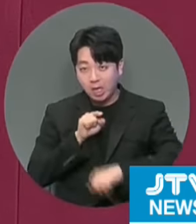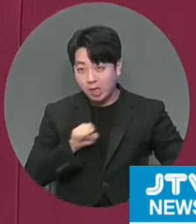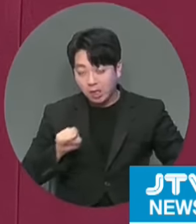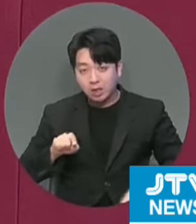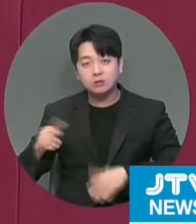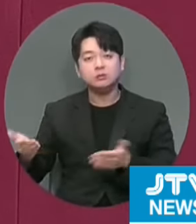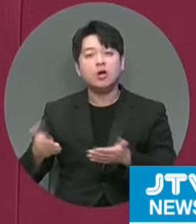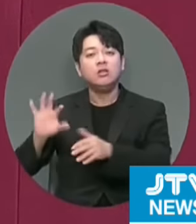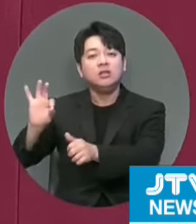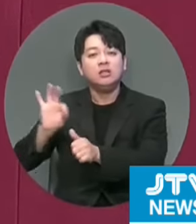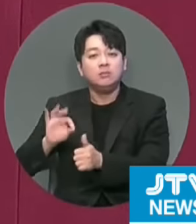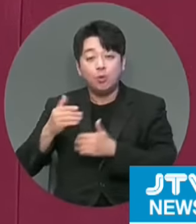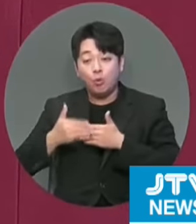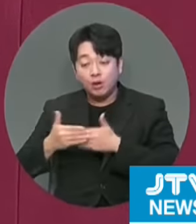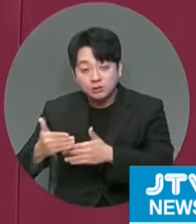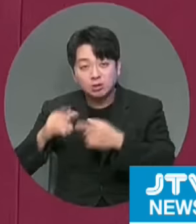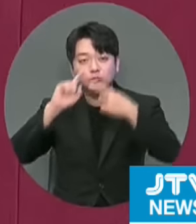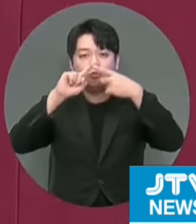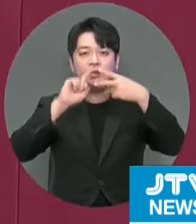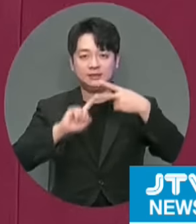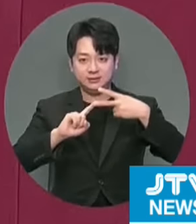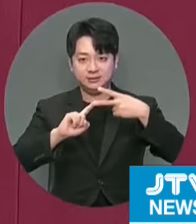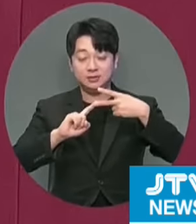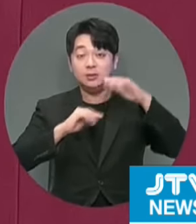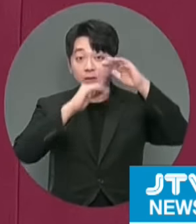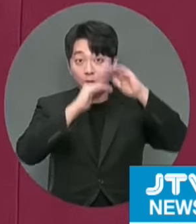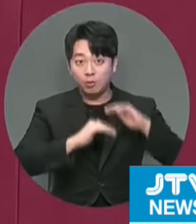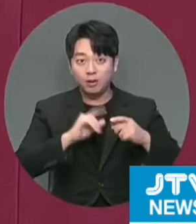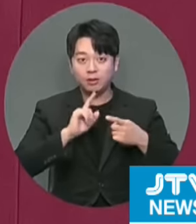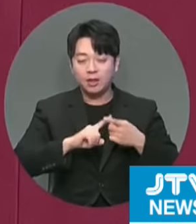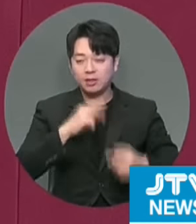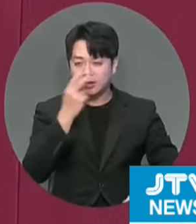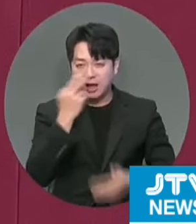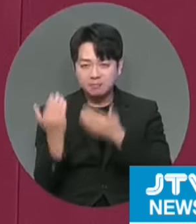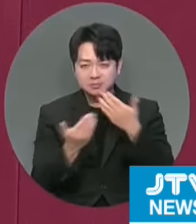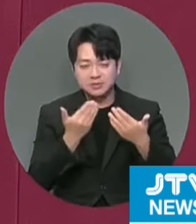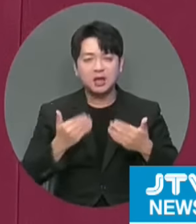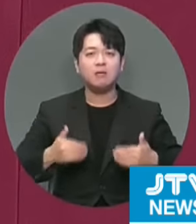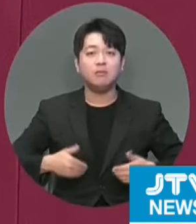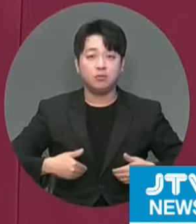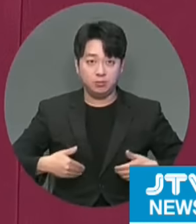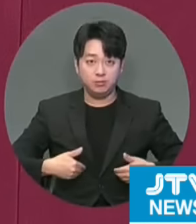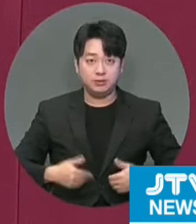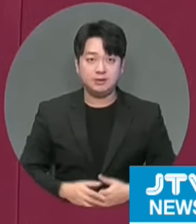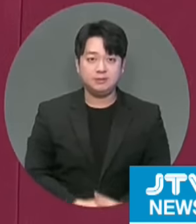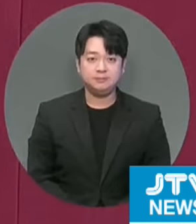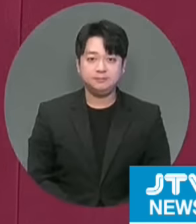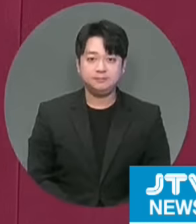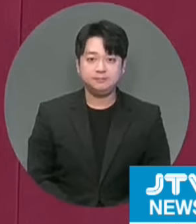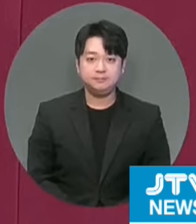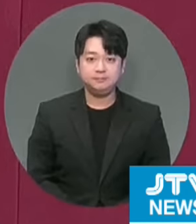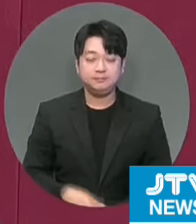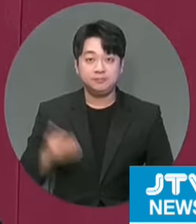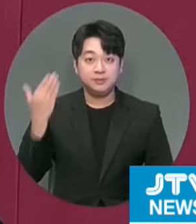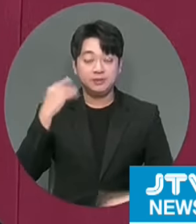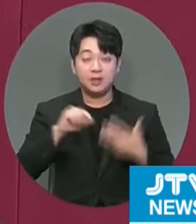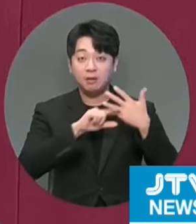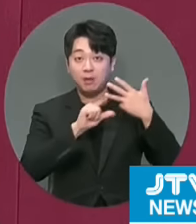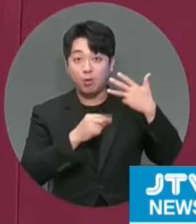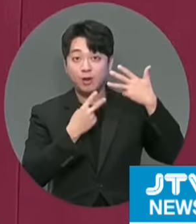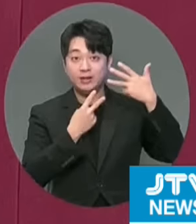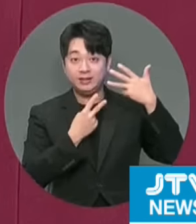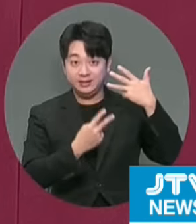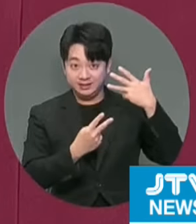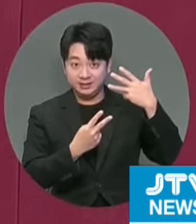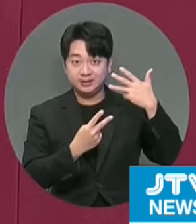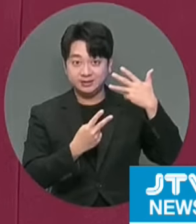선거방송심의위원 선임 과정 두 사안에 대한 감사원 감사를 저는 강력히 촉구합니다. 저는 지난 8월 2일